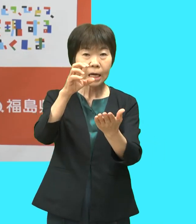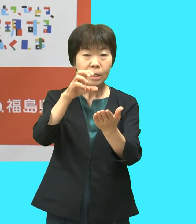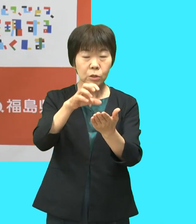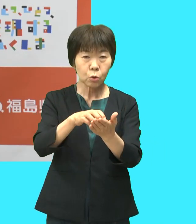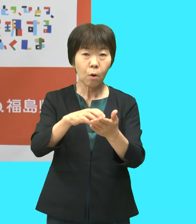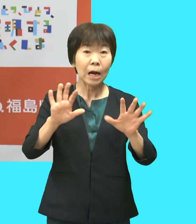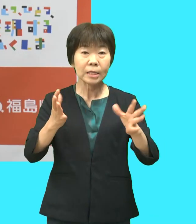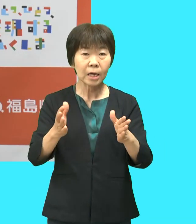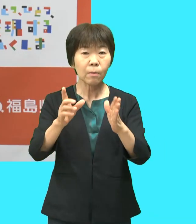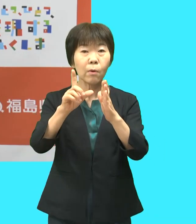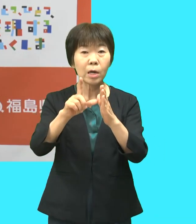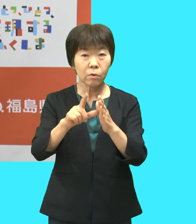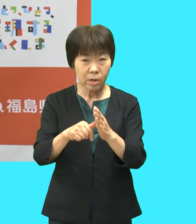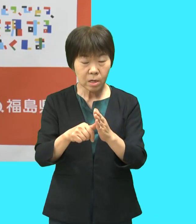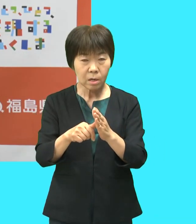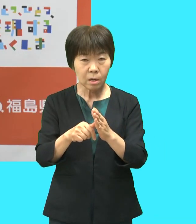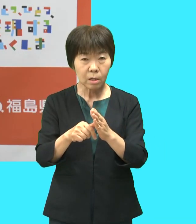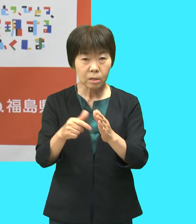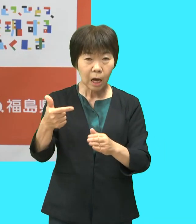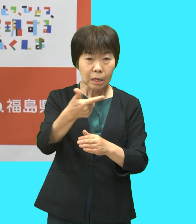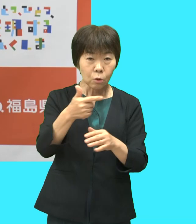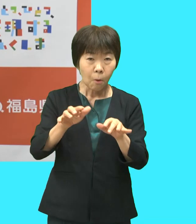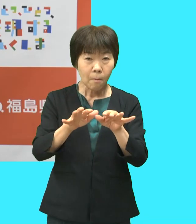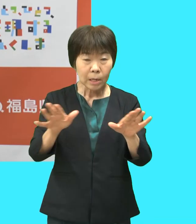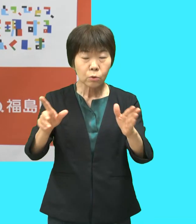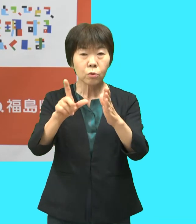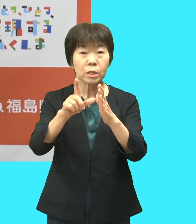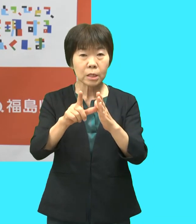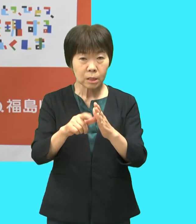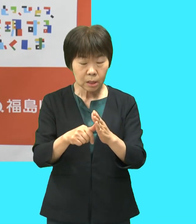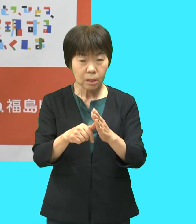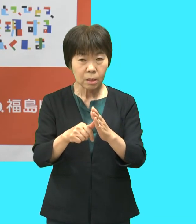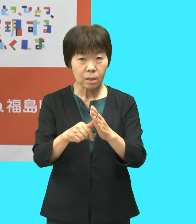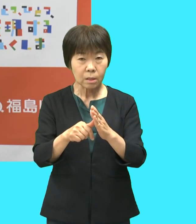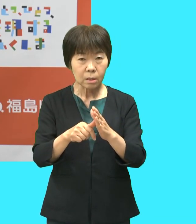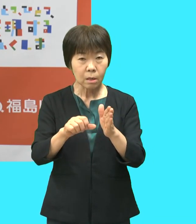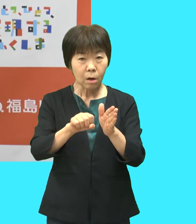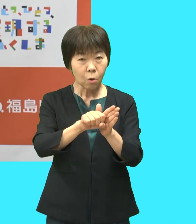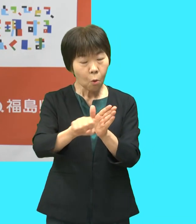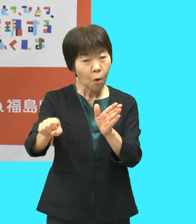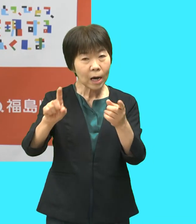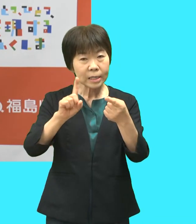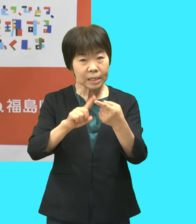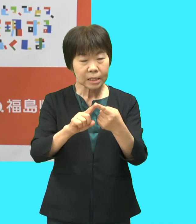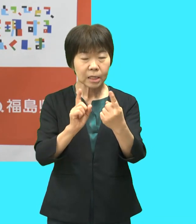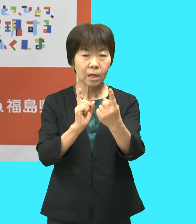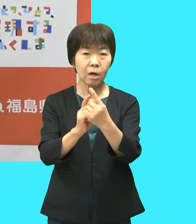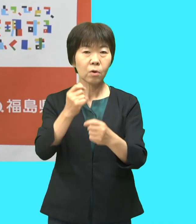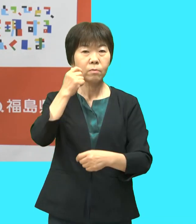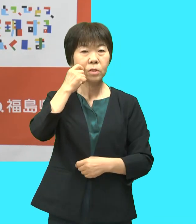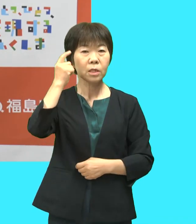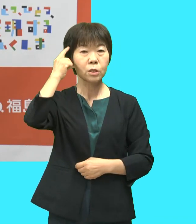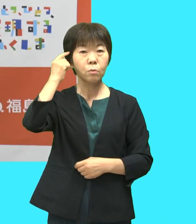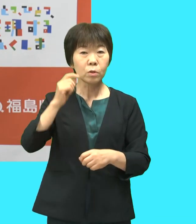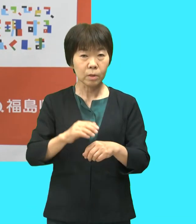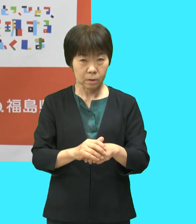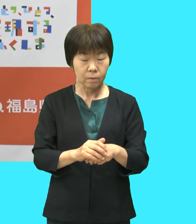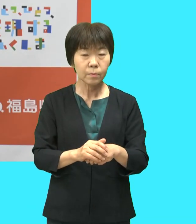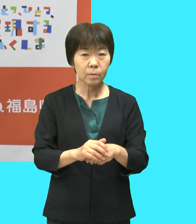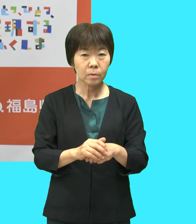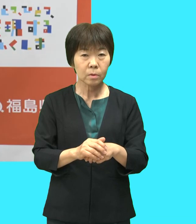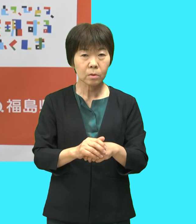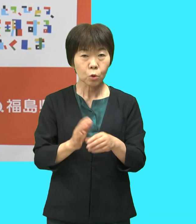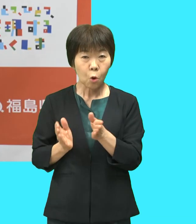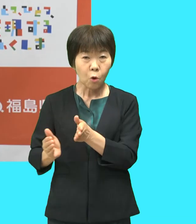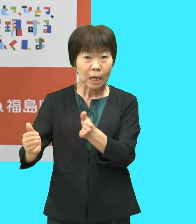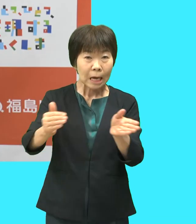ていないと、次の第6波に効果的に対応することができないと思います。やはりこの傾向